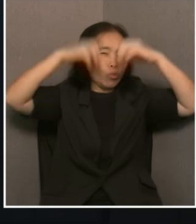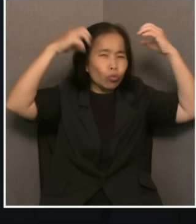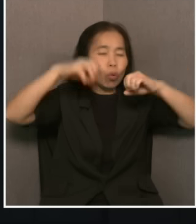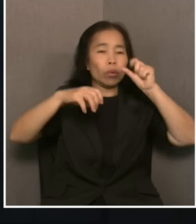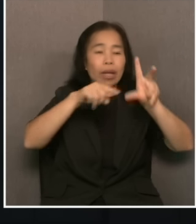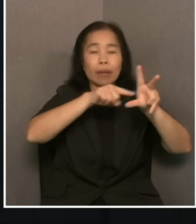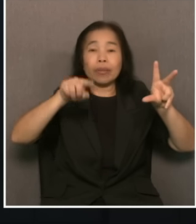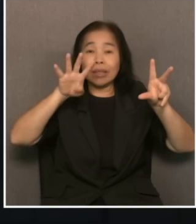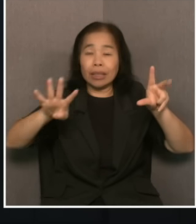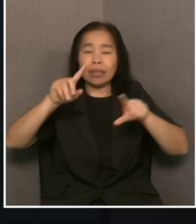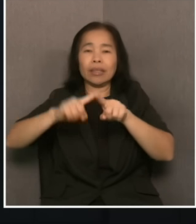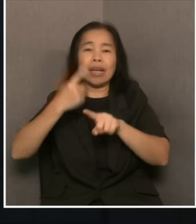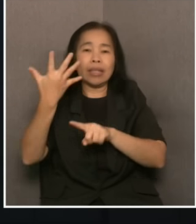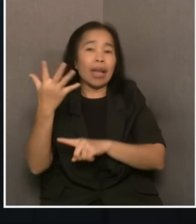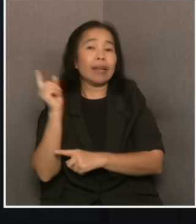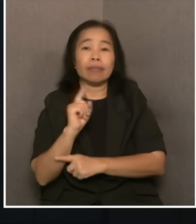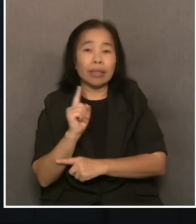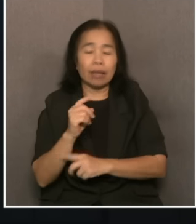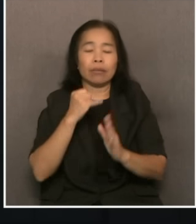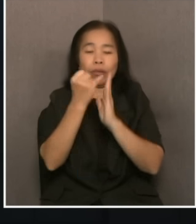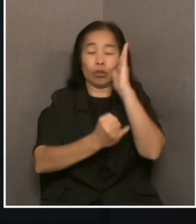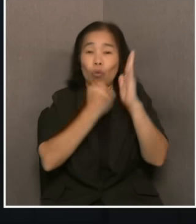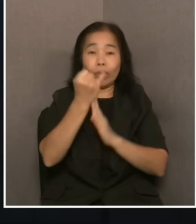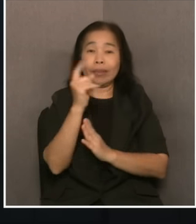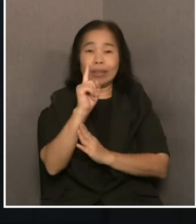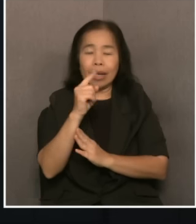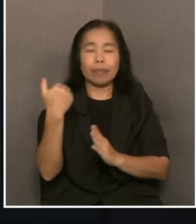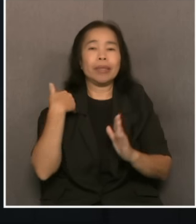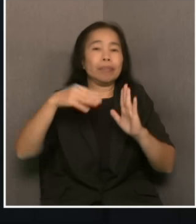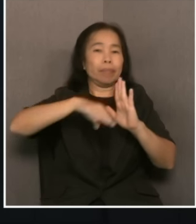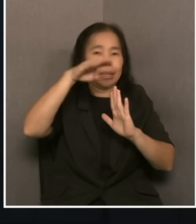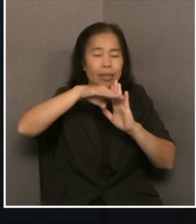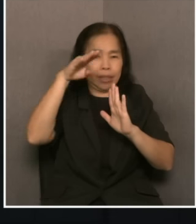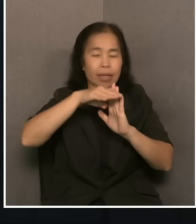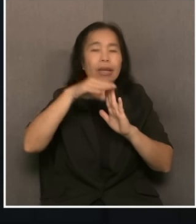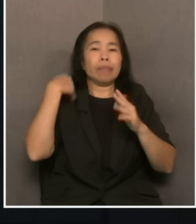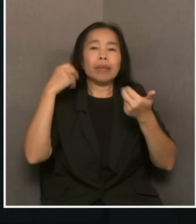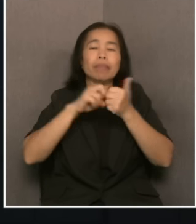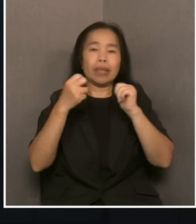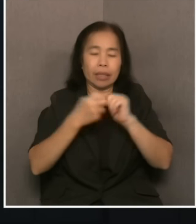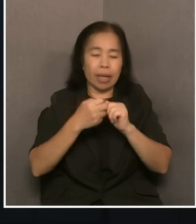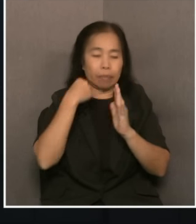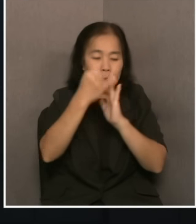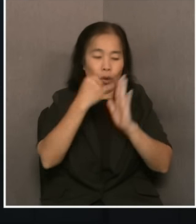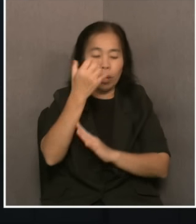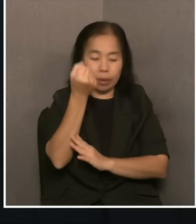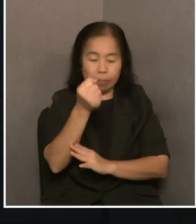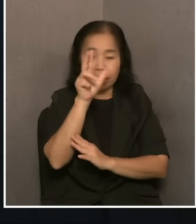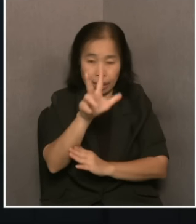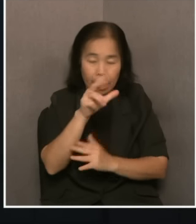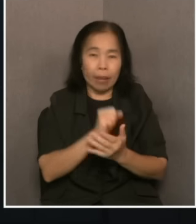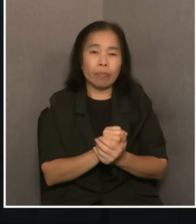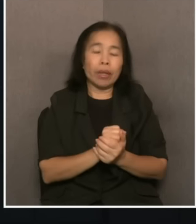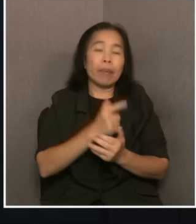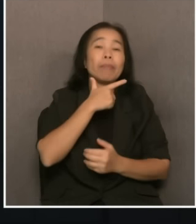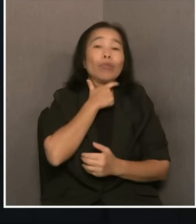4พฤษภาคมก็คือวันพรุ่งนี้กับรืนน่ะนะครับภาคเหนือก่อนเลยนะครับจะได้รับผลกระทบ 13จังหวัดด้วยกันก็คือที่แม่